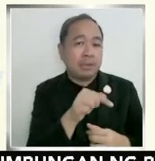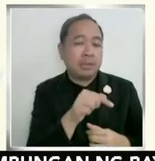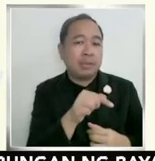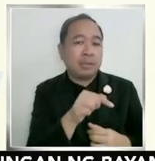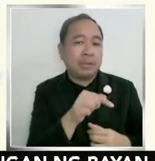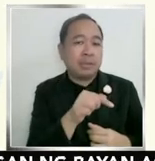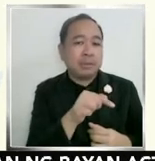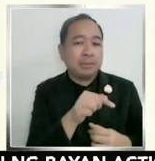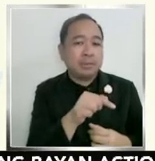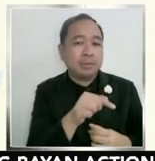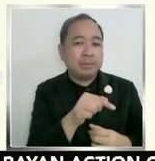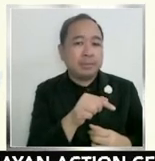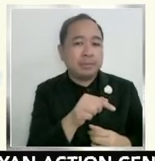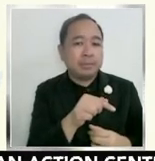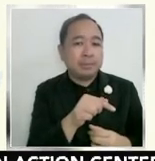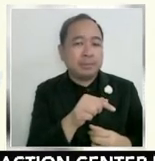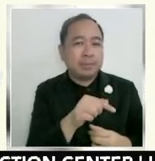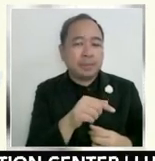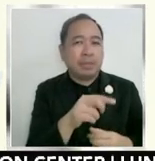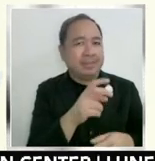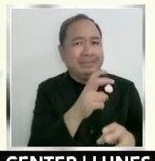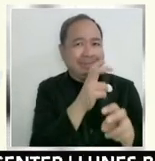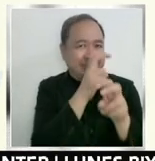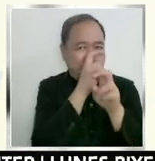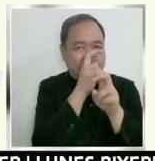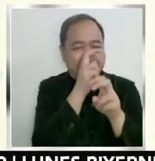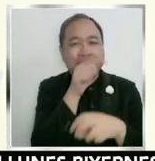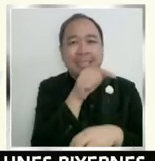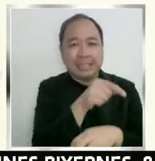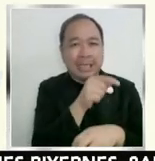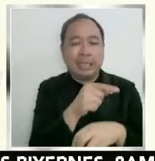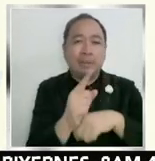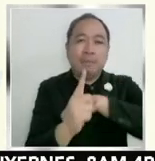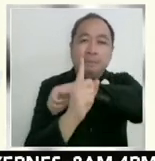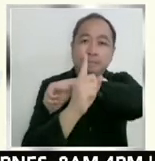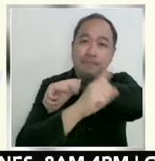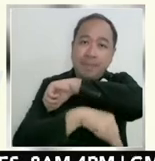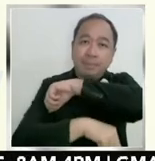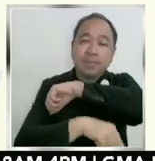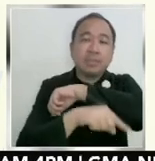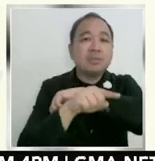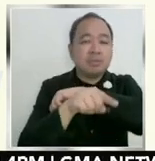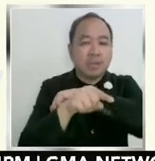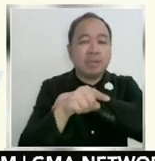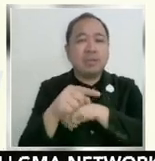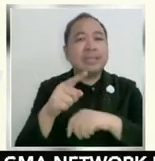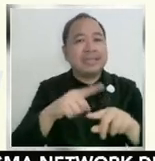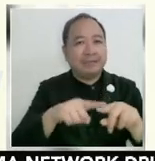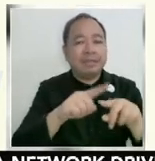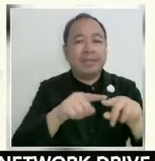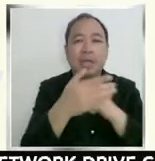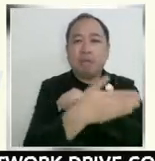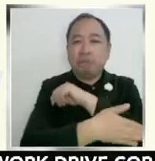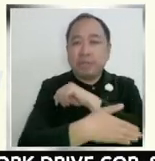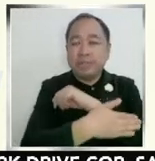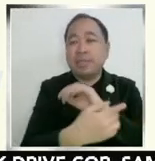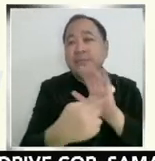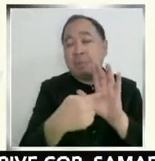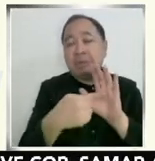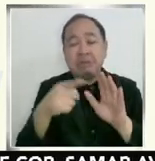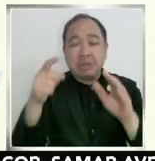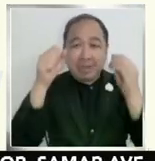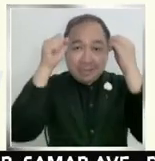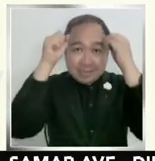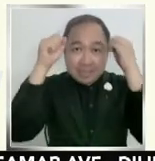Very strict, very harsh ang punishment sa host country laws like Saudi's laws for instance with respect to incurring